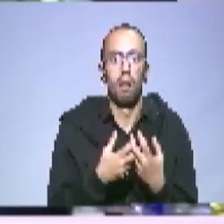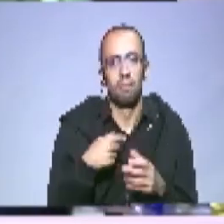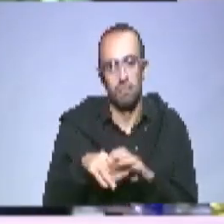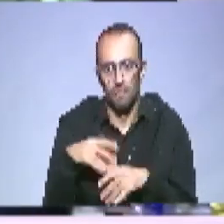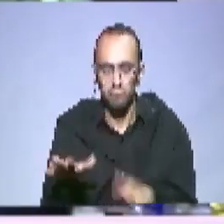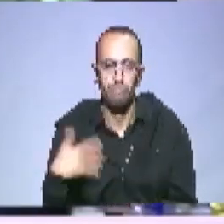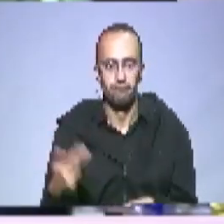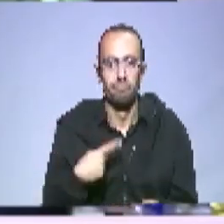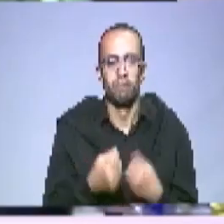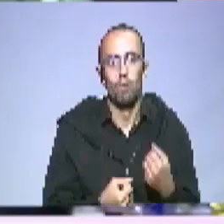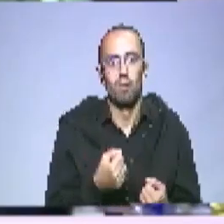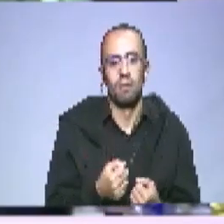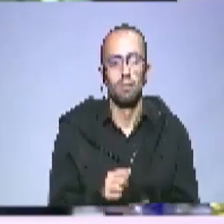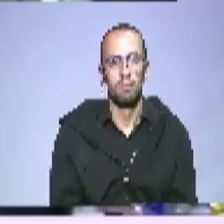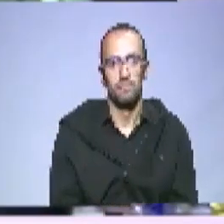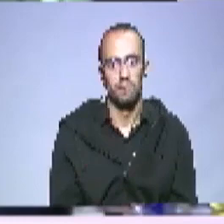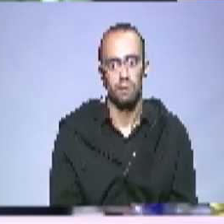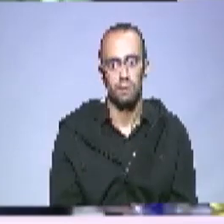ايه.